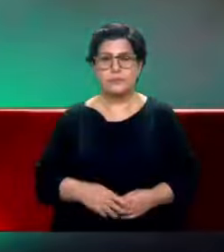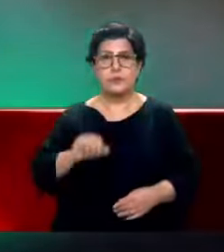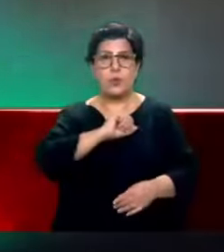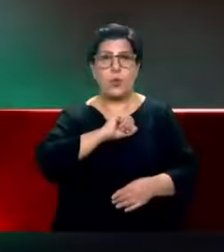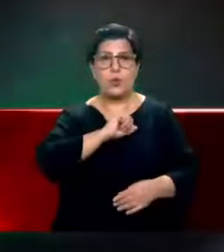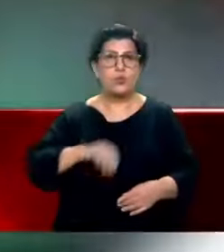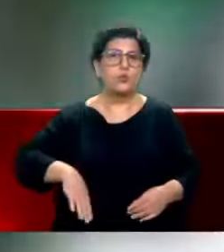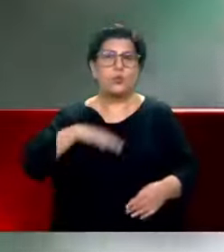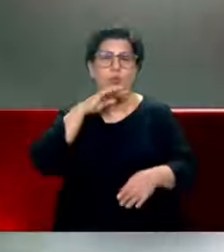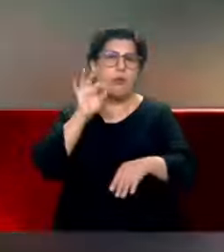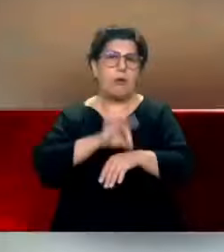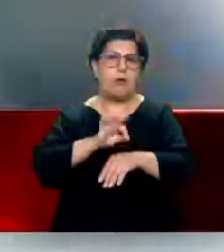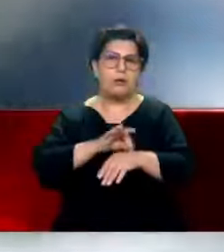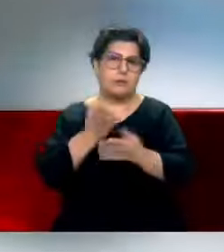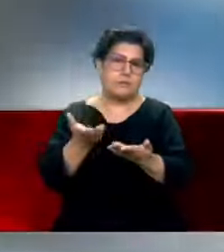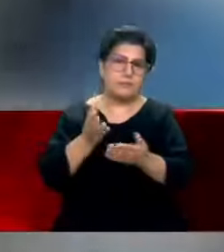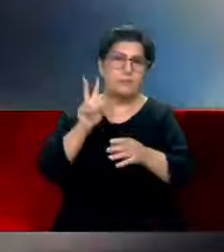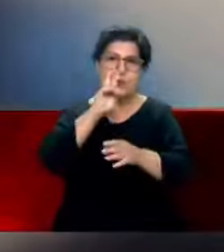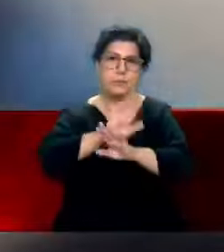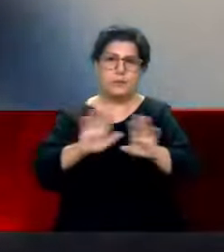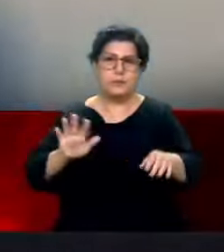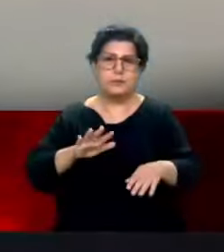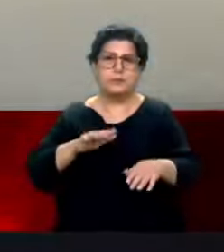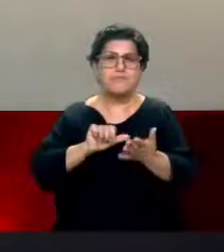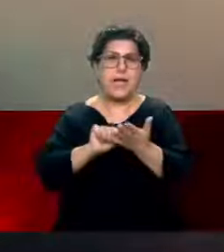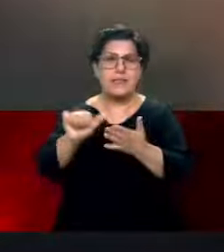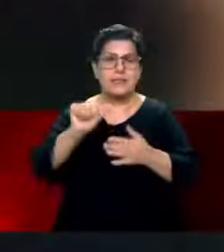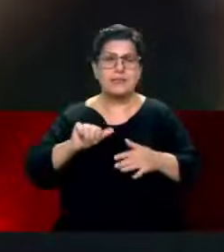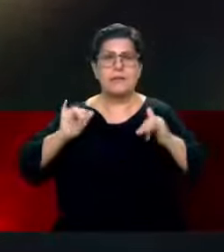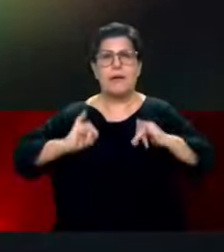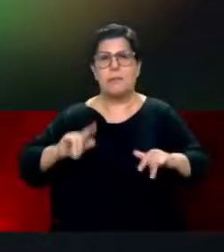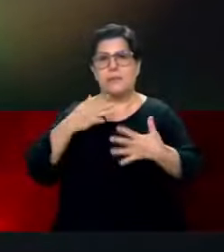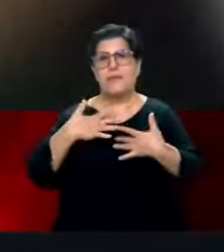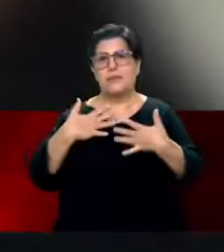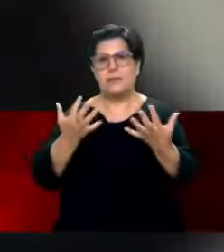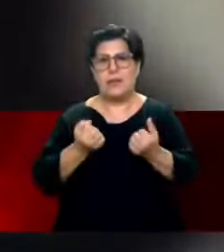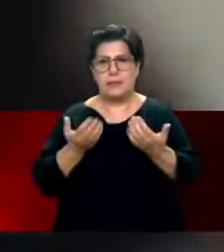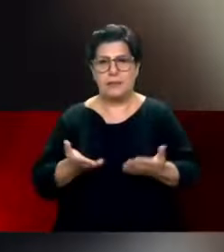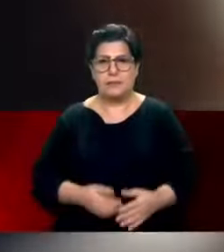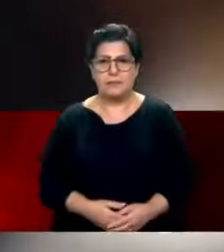Korku dolu anlar işte böyle son buldu. Herkes rahat bir nefes aldı.